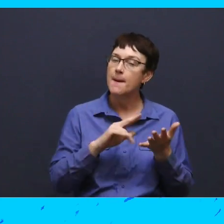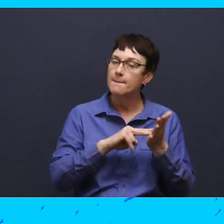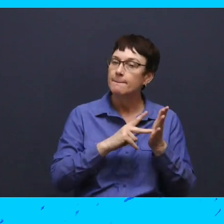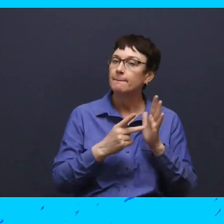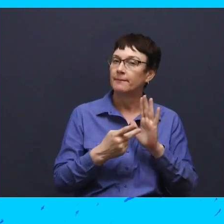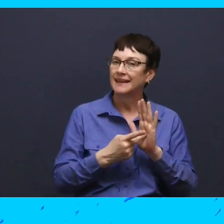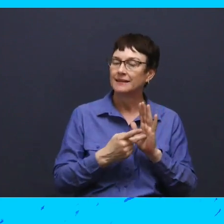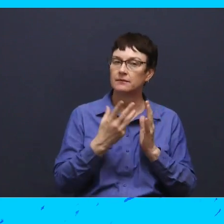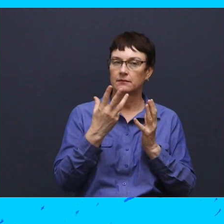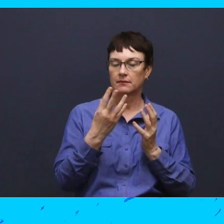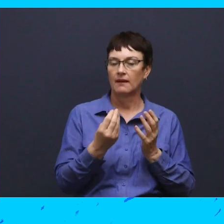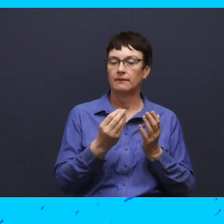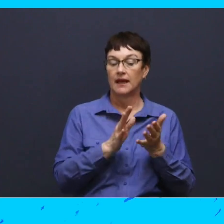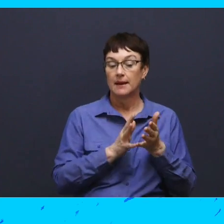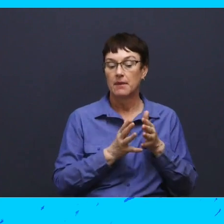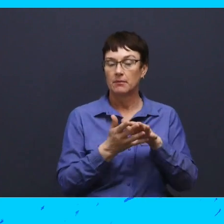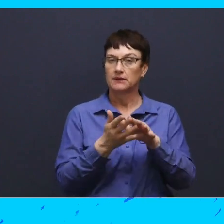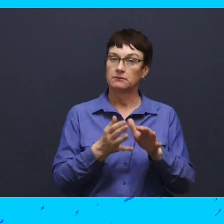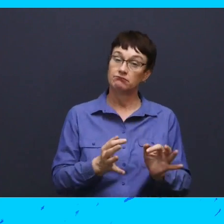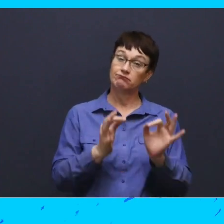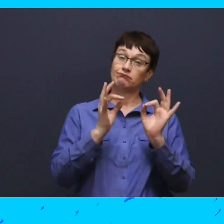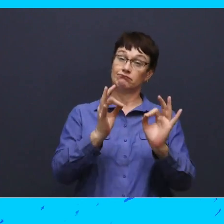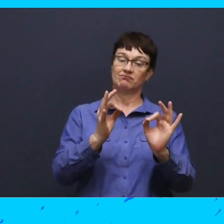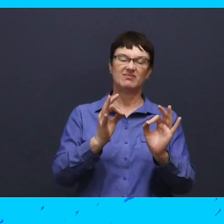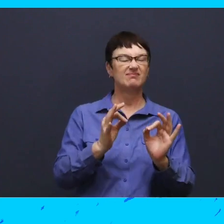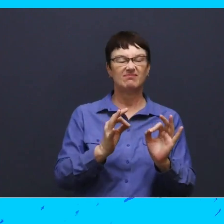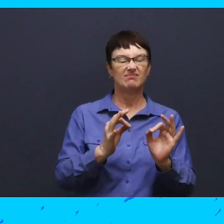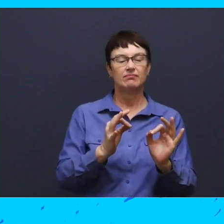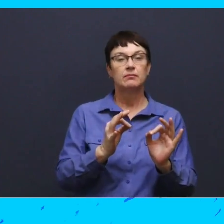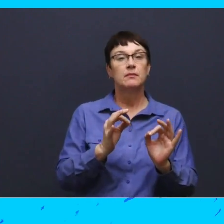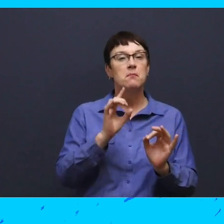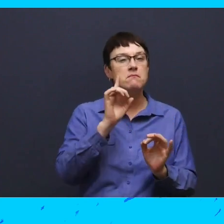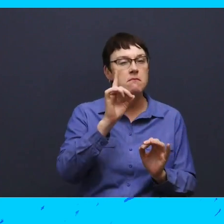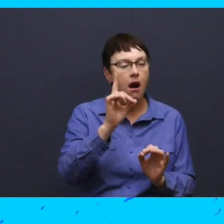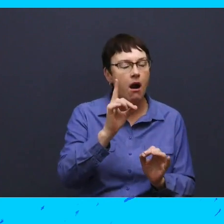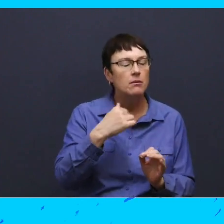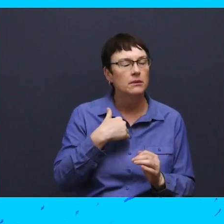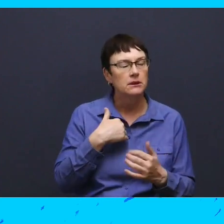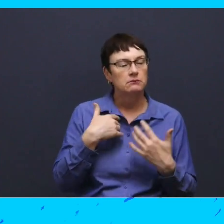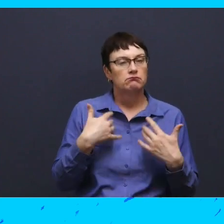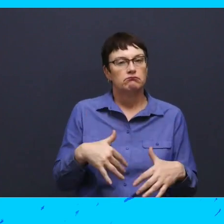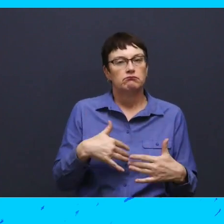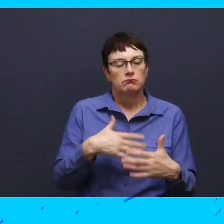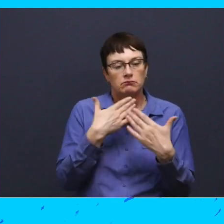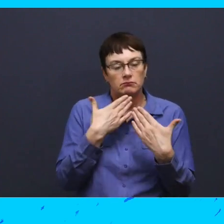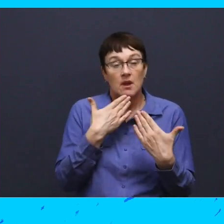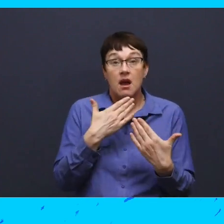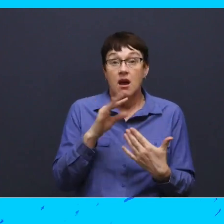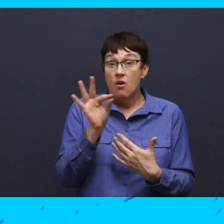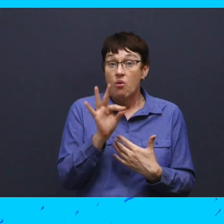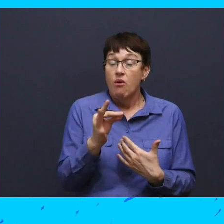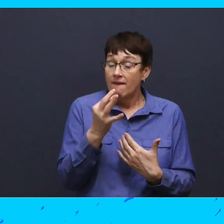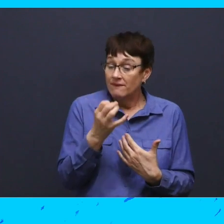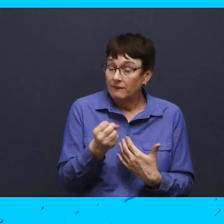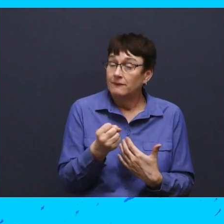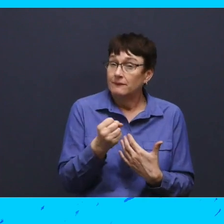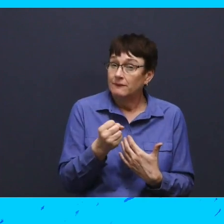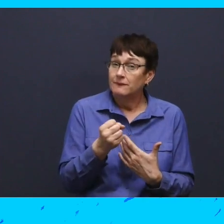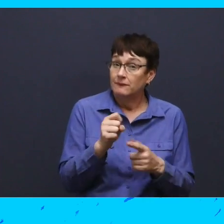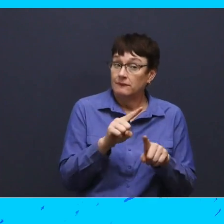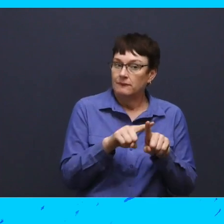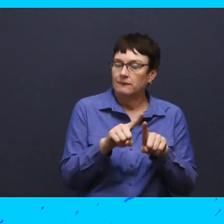à d'autres personnes. Et donc, il y a des stratégies qui sont prévues